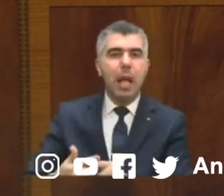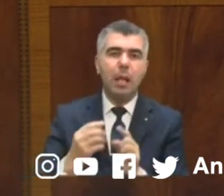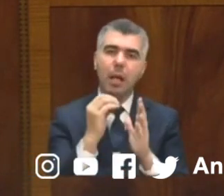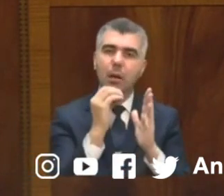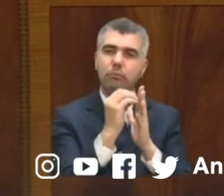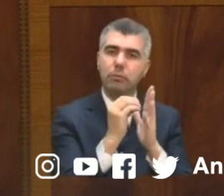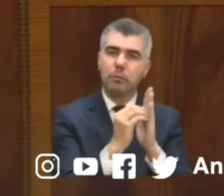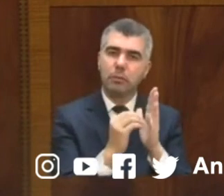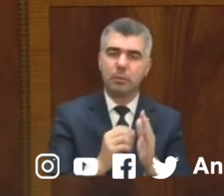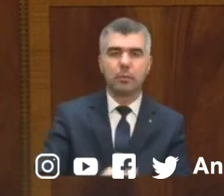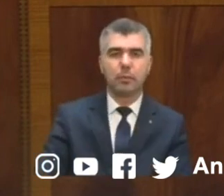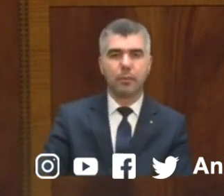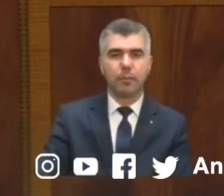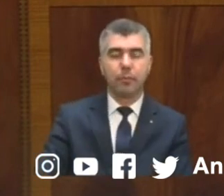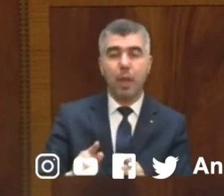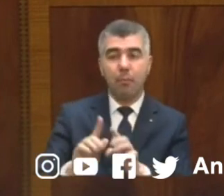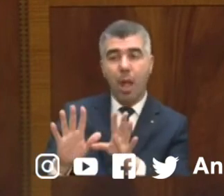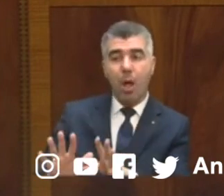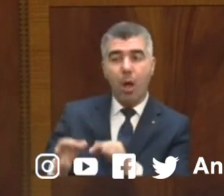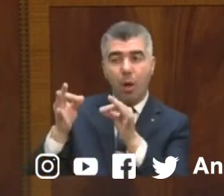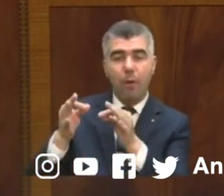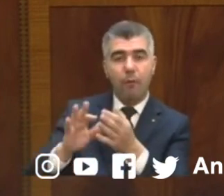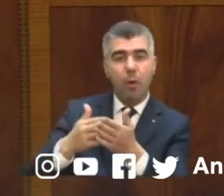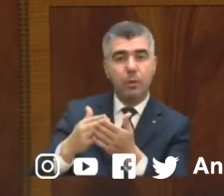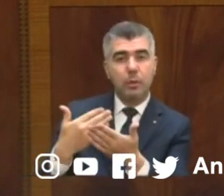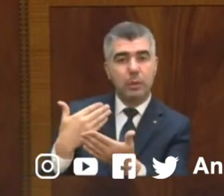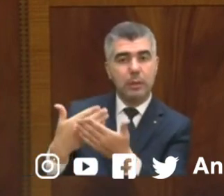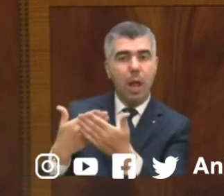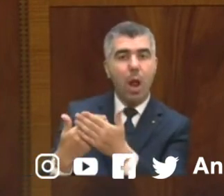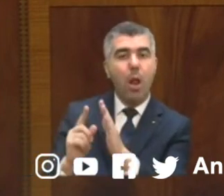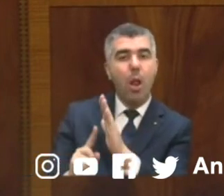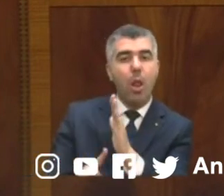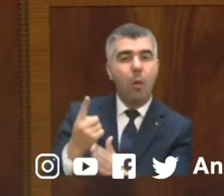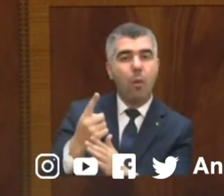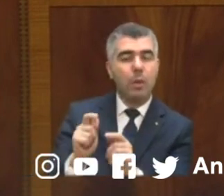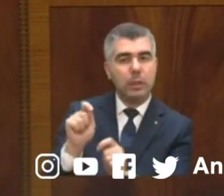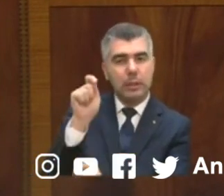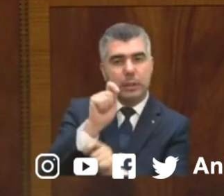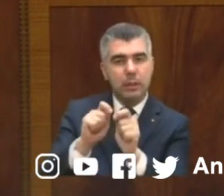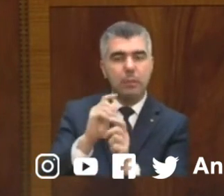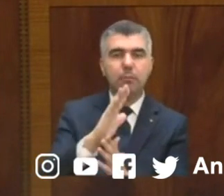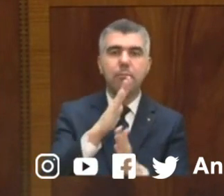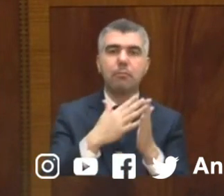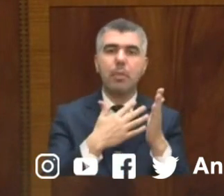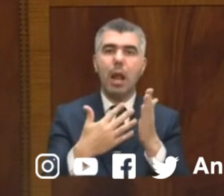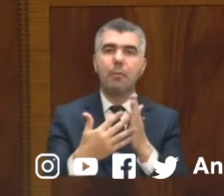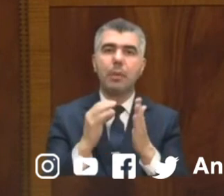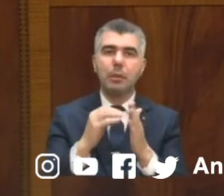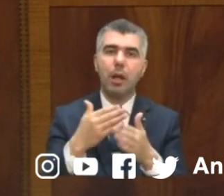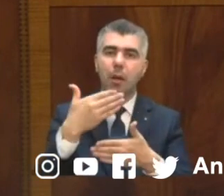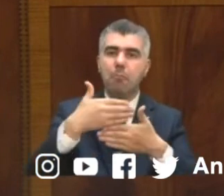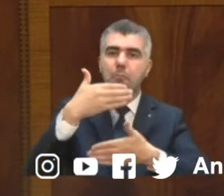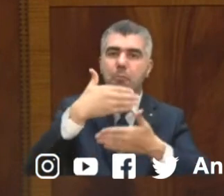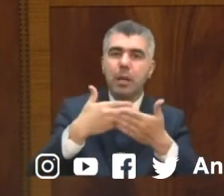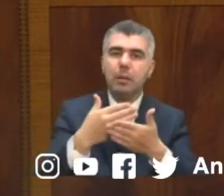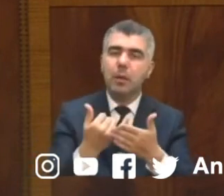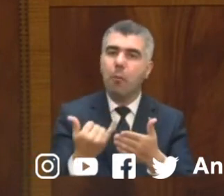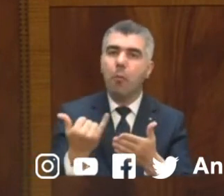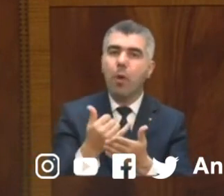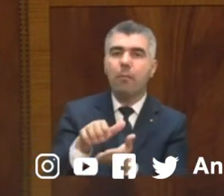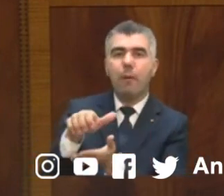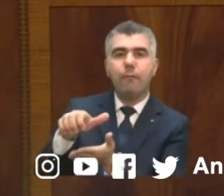وبناء على مخرجات التشخيص والتقييم الميداني، تم إعداد برنامج مندمج لإعادة بناء أسس الدينامية